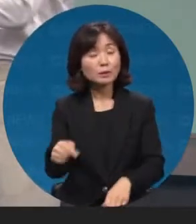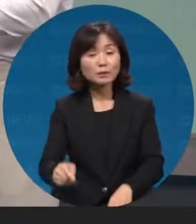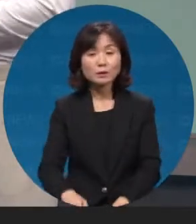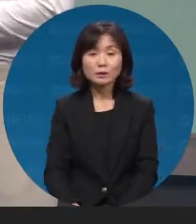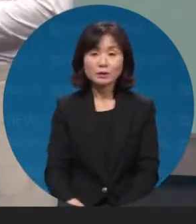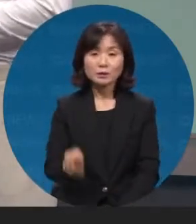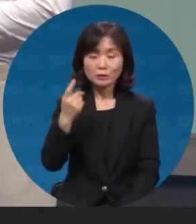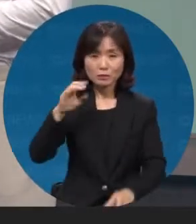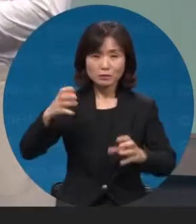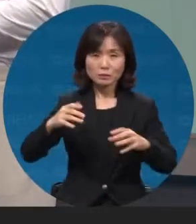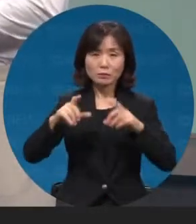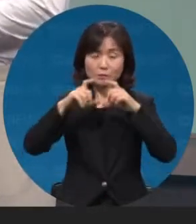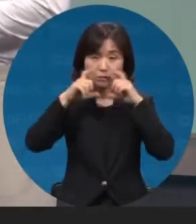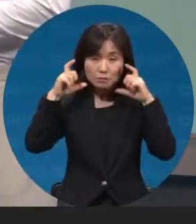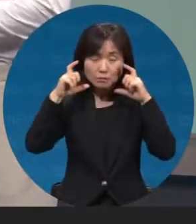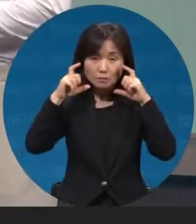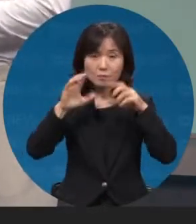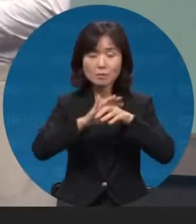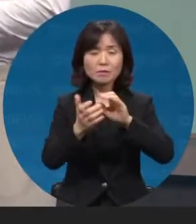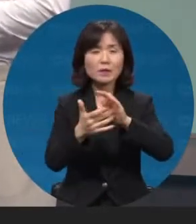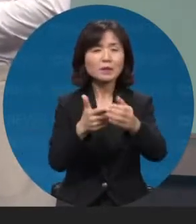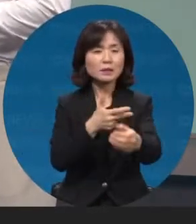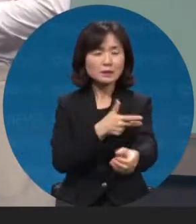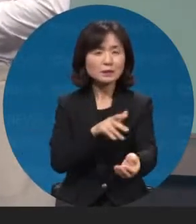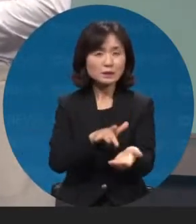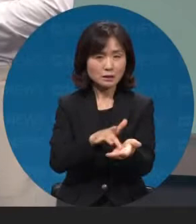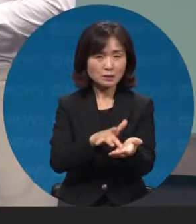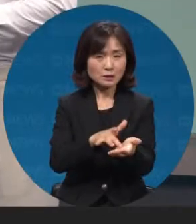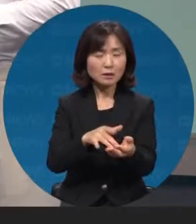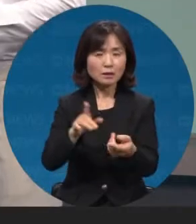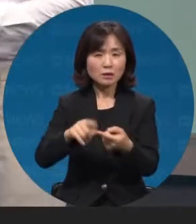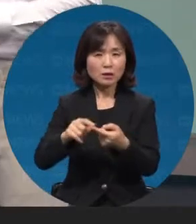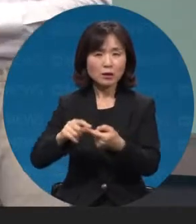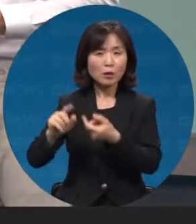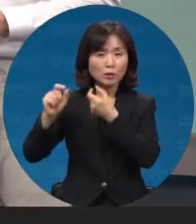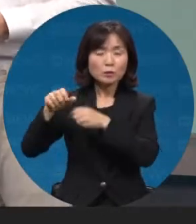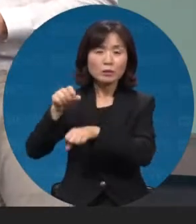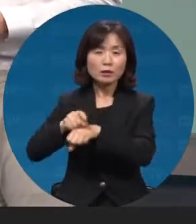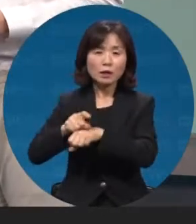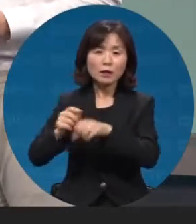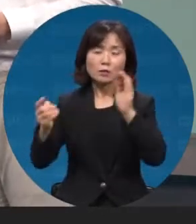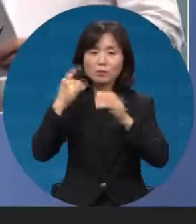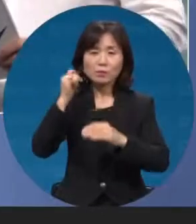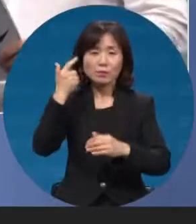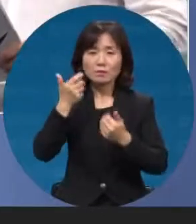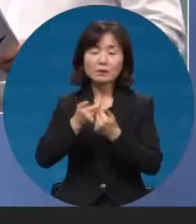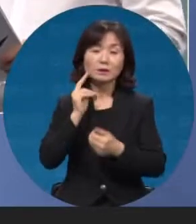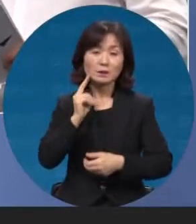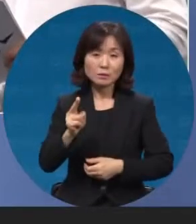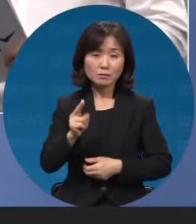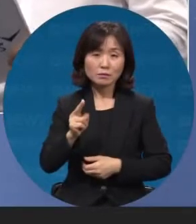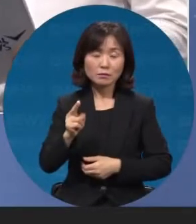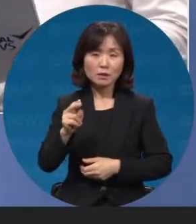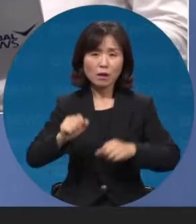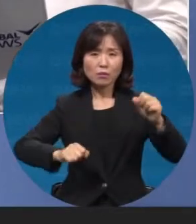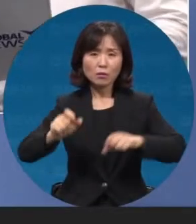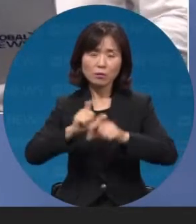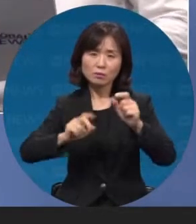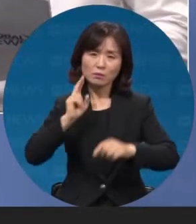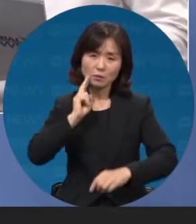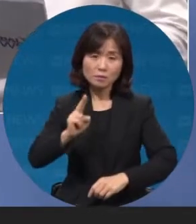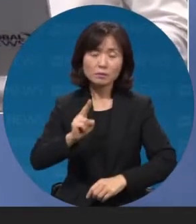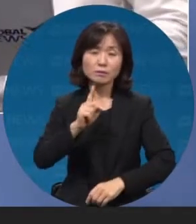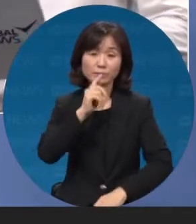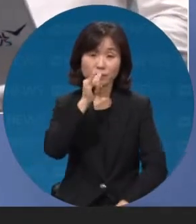미국에서는 라스코 와 백신을 두고 보수성향의 앞 부모들의 반달이 것에 인데요 이런 반발이 점점 도를 넘고 있다 는 지적이